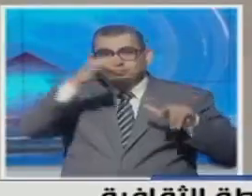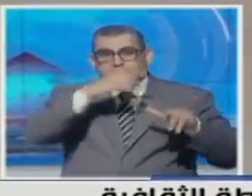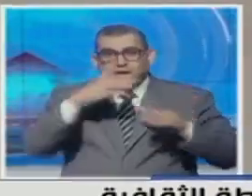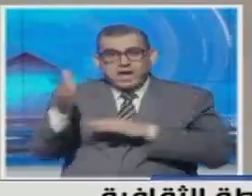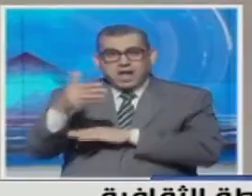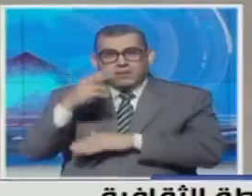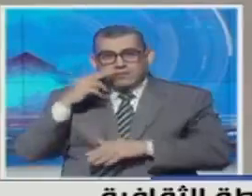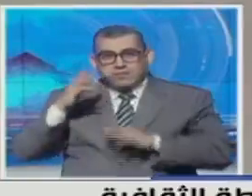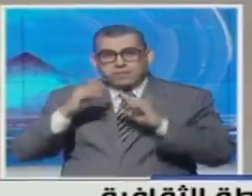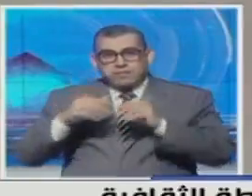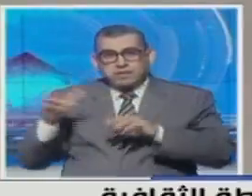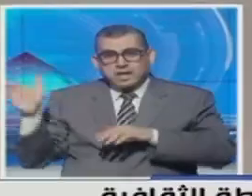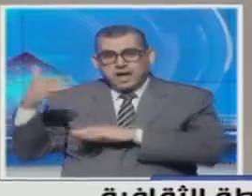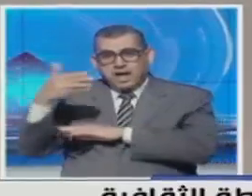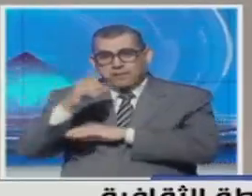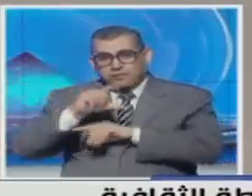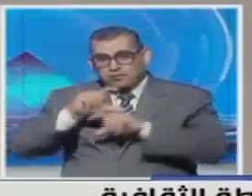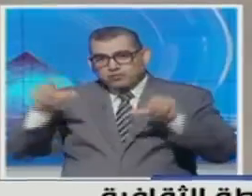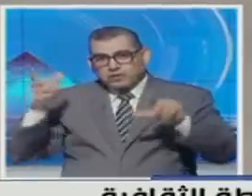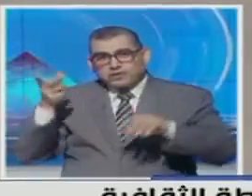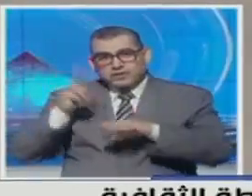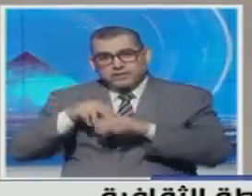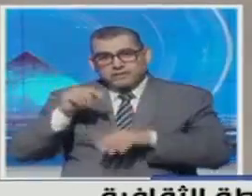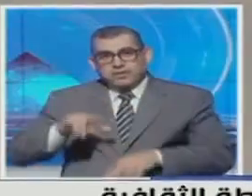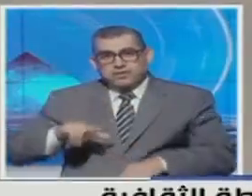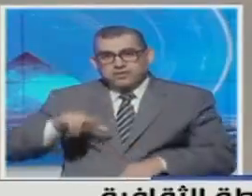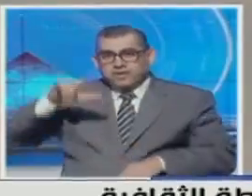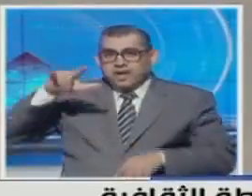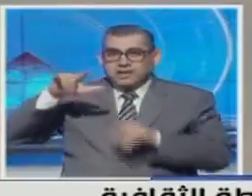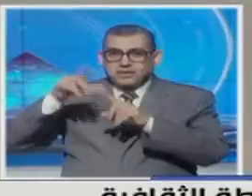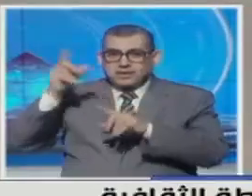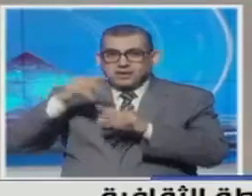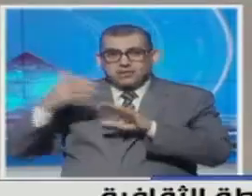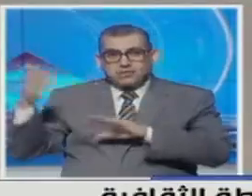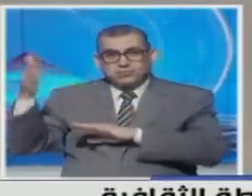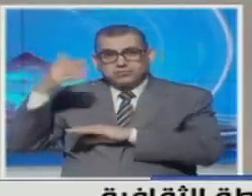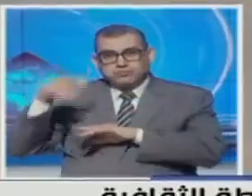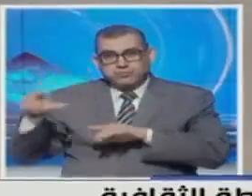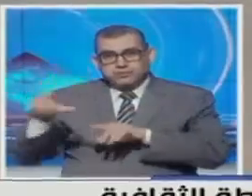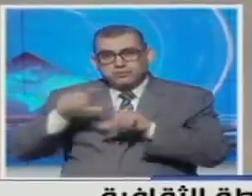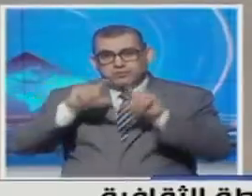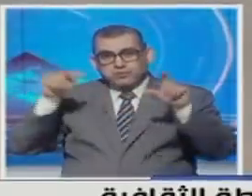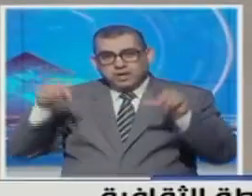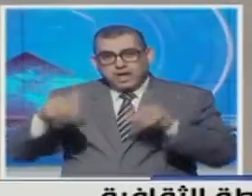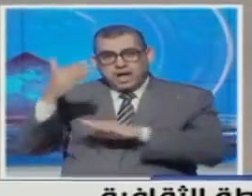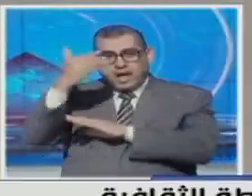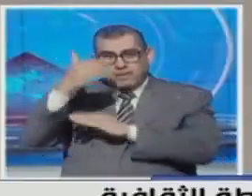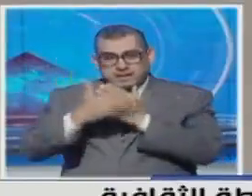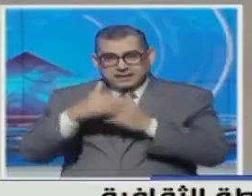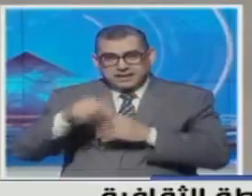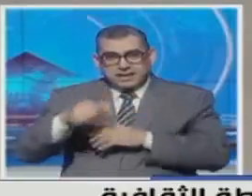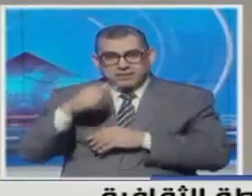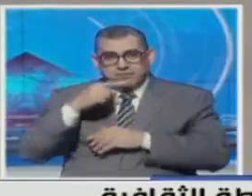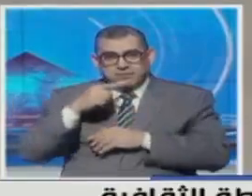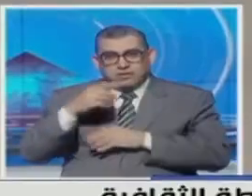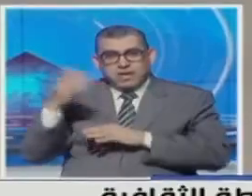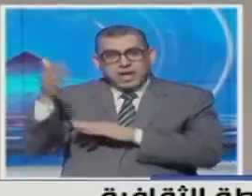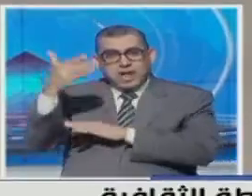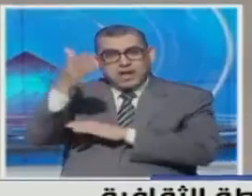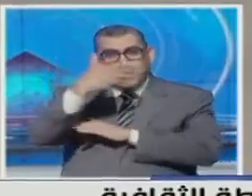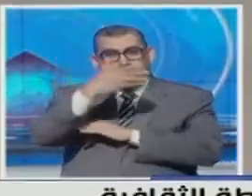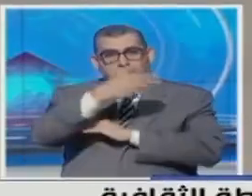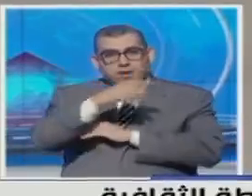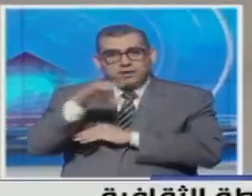الجديدة بعلم مصر، ثم كان هناك طائرات أيضا زينت السماء في مدينة العالمين بأعلام